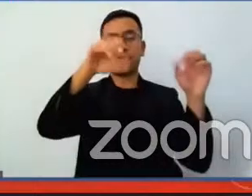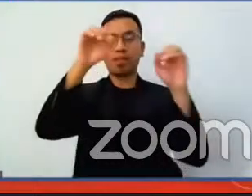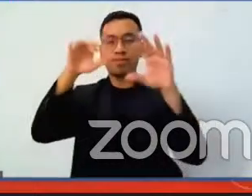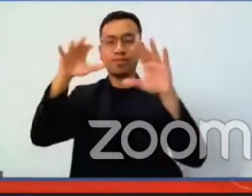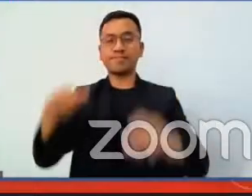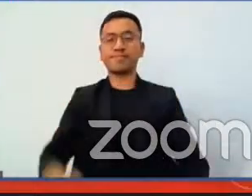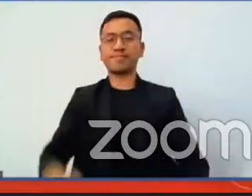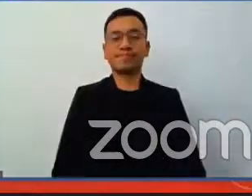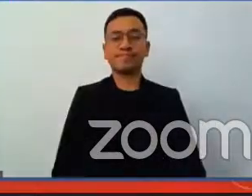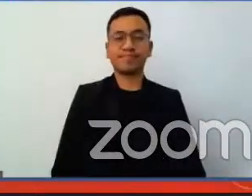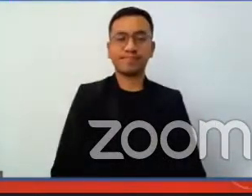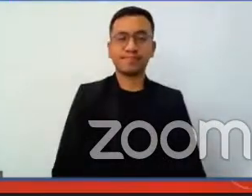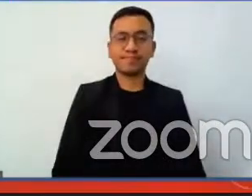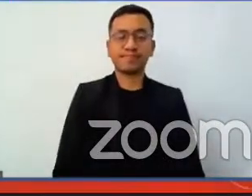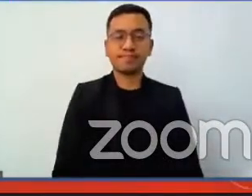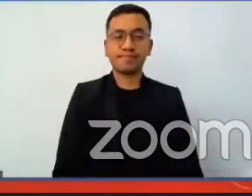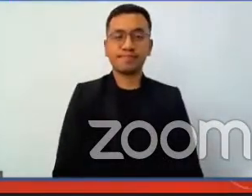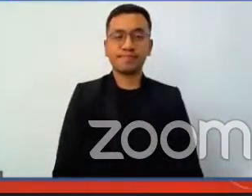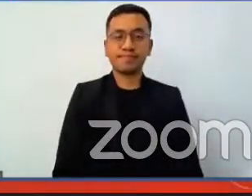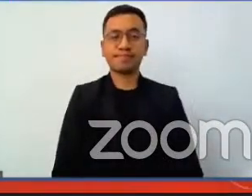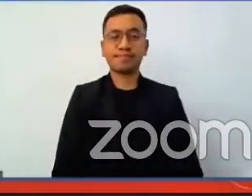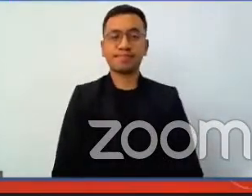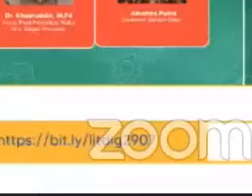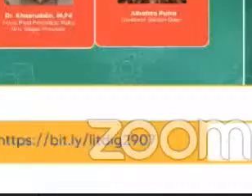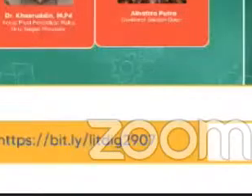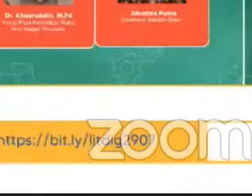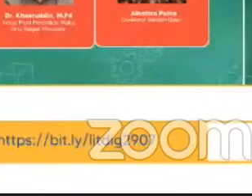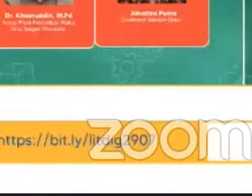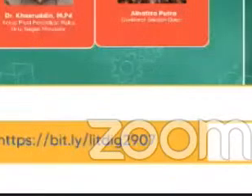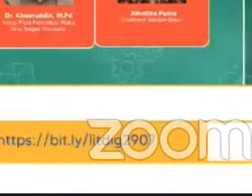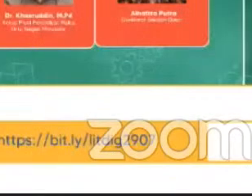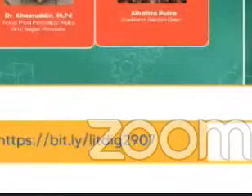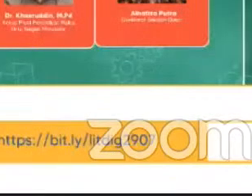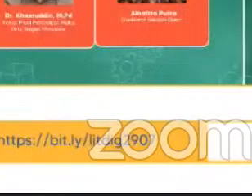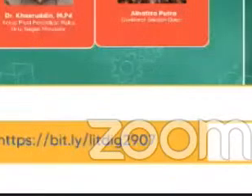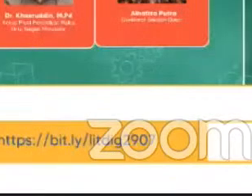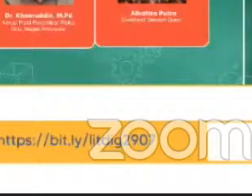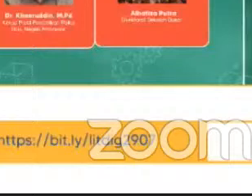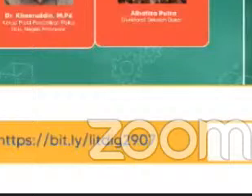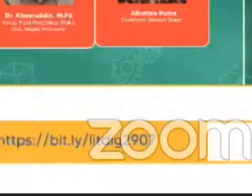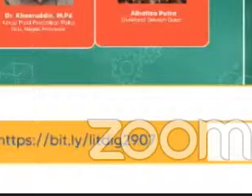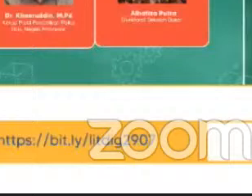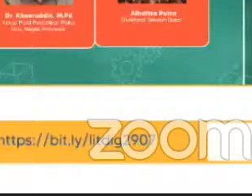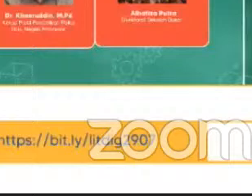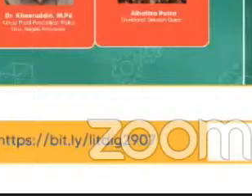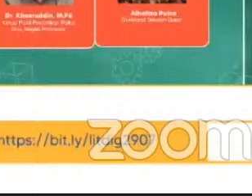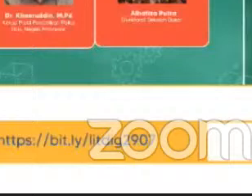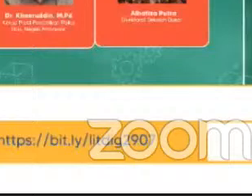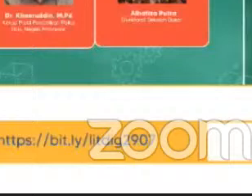wabarakatuh. Waalaikumsalam warahmatullahi wabarakatuh. Waalaikumsalam warahmatullahi wabarakatuh.